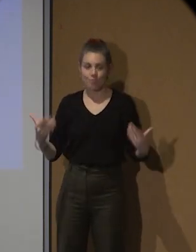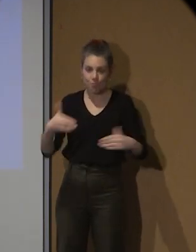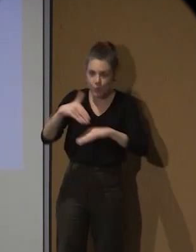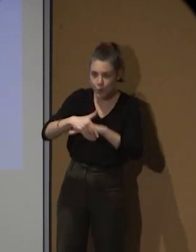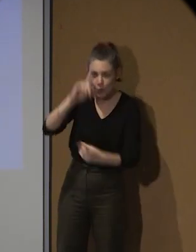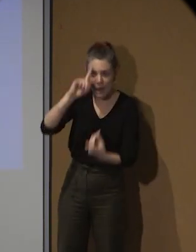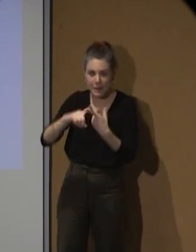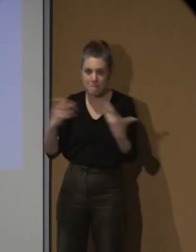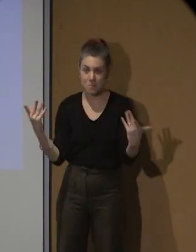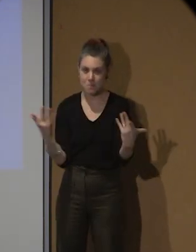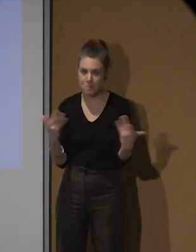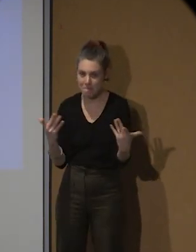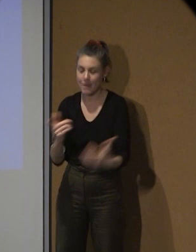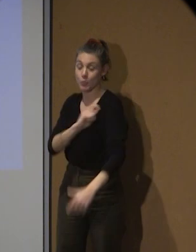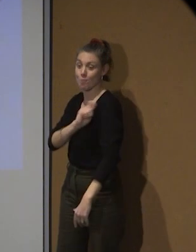sport.